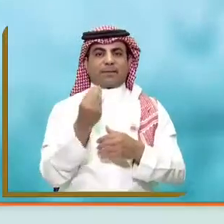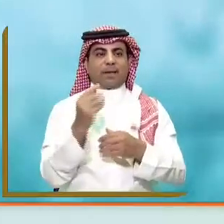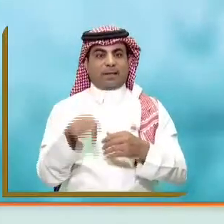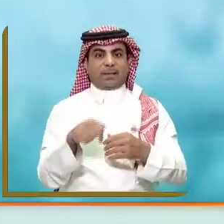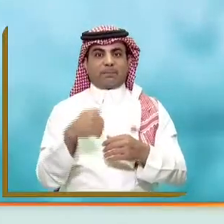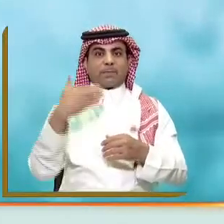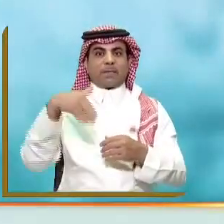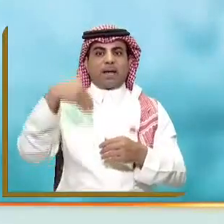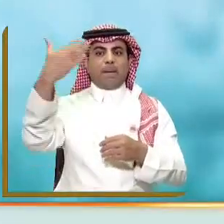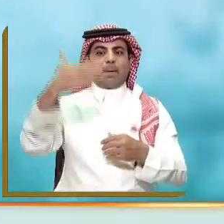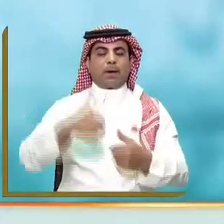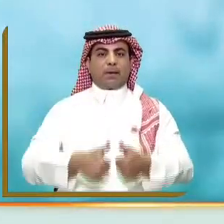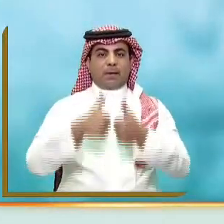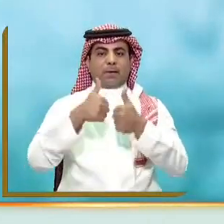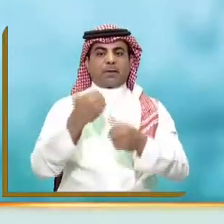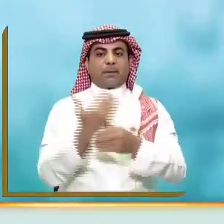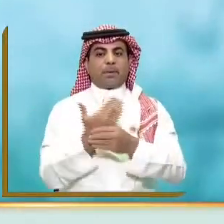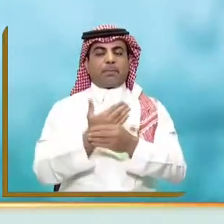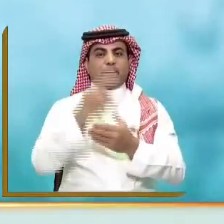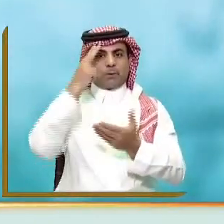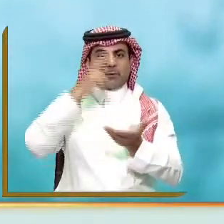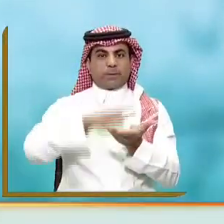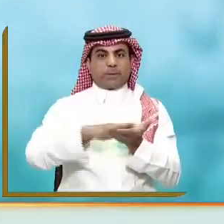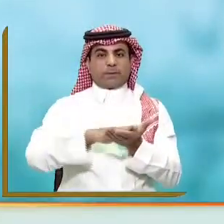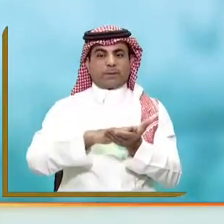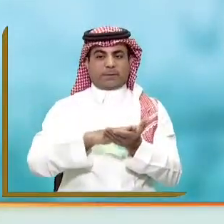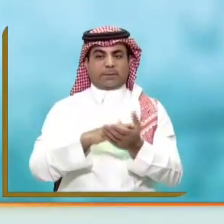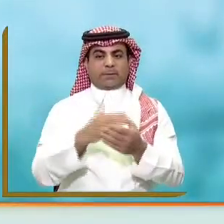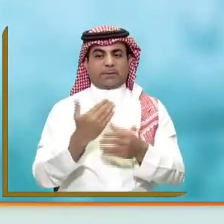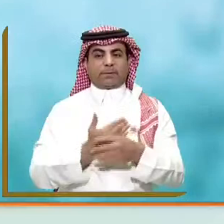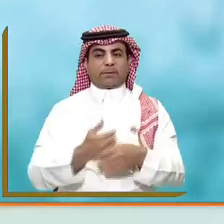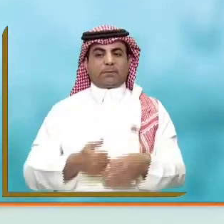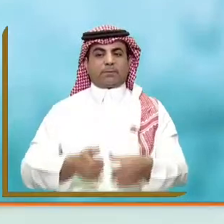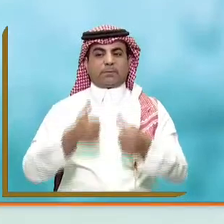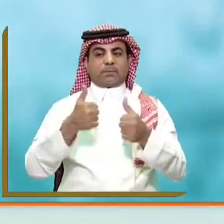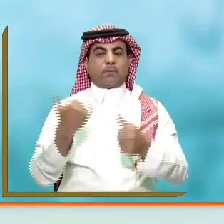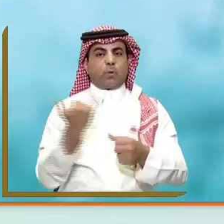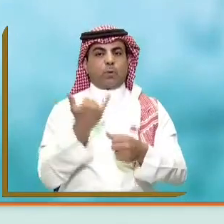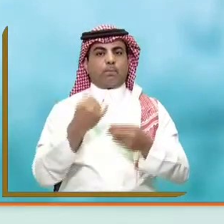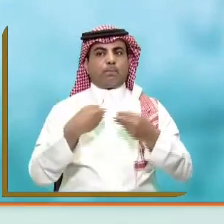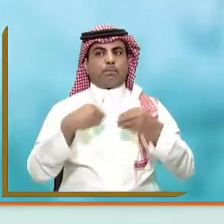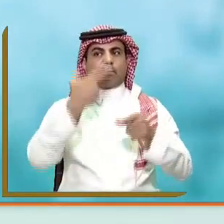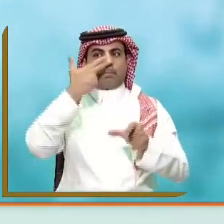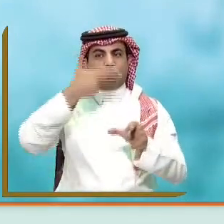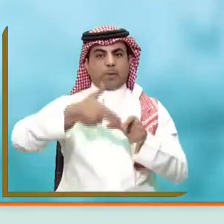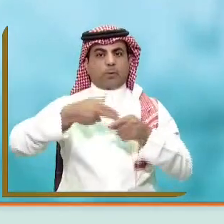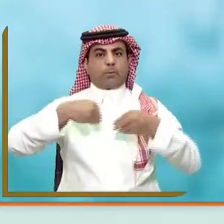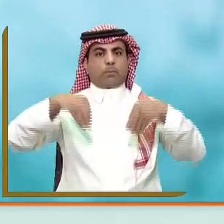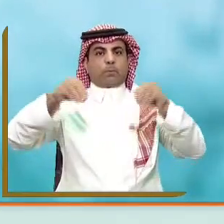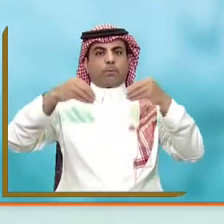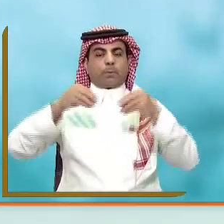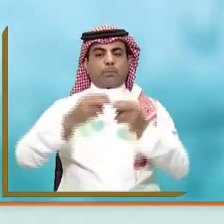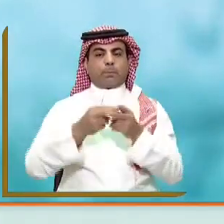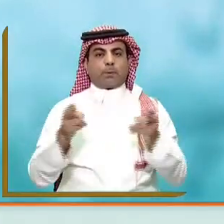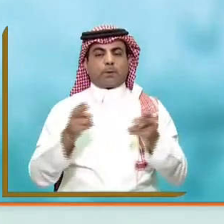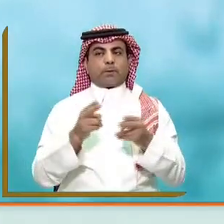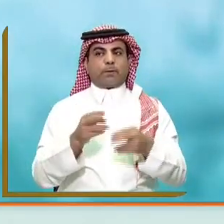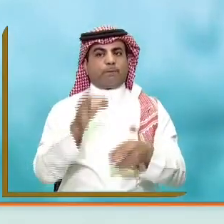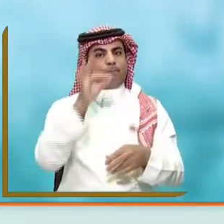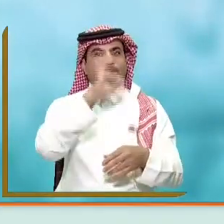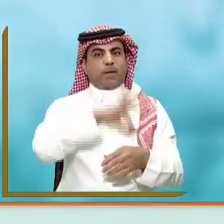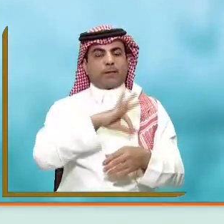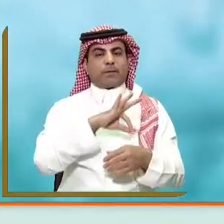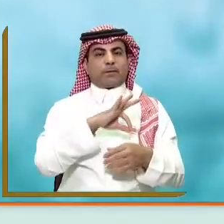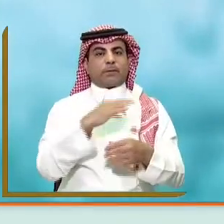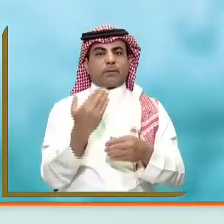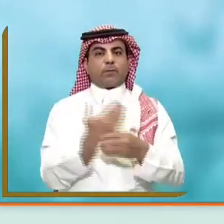مستقبلا اقتصاديا مثمرا إذا ما علمنا أن السعودية تعتبر يعني بصادرات النفط لتايلاند تعتبر